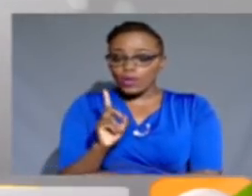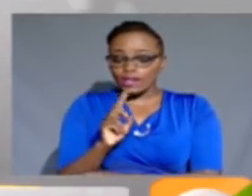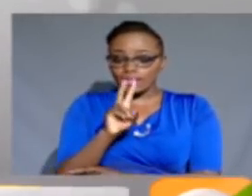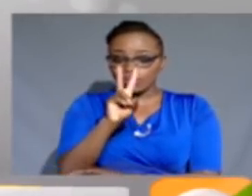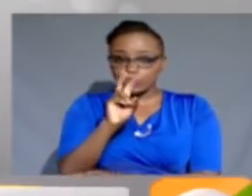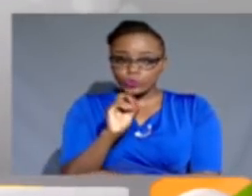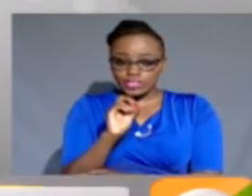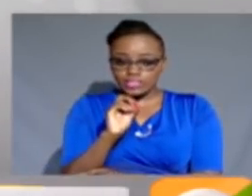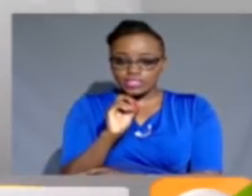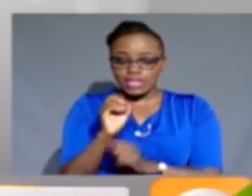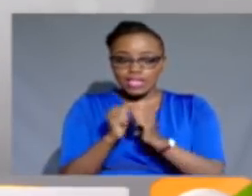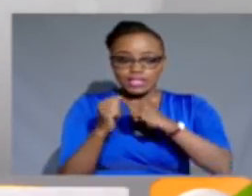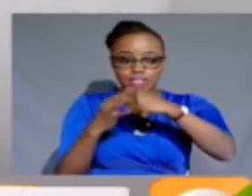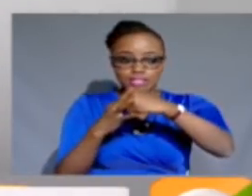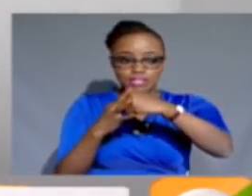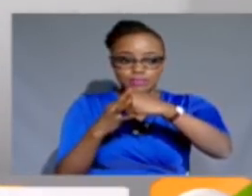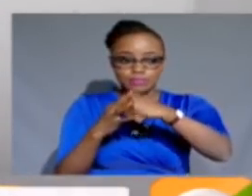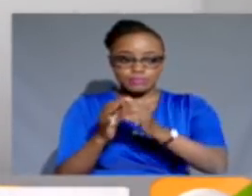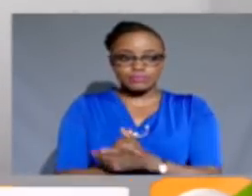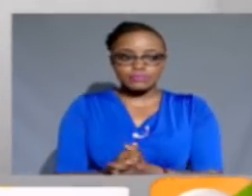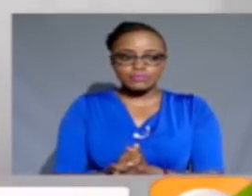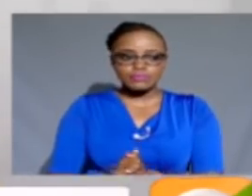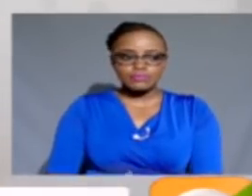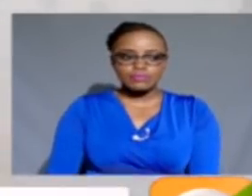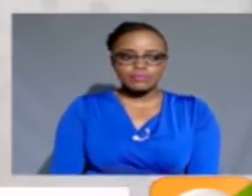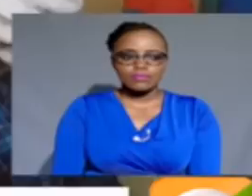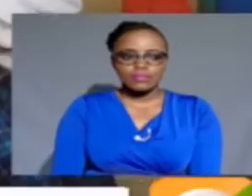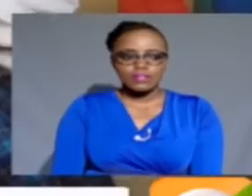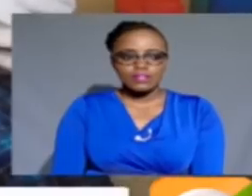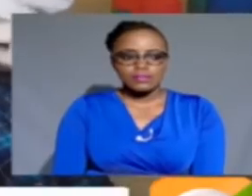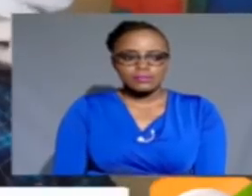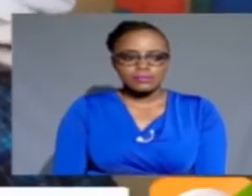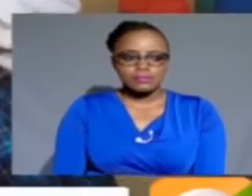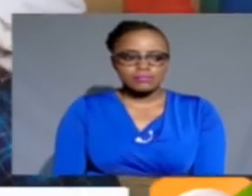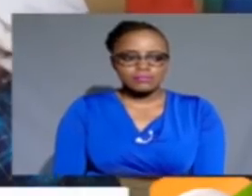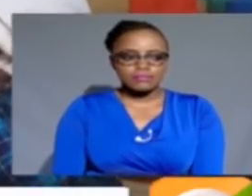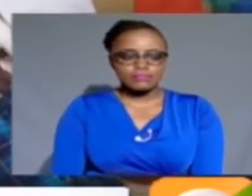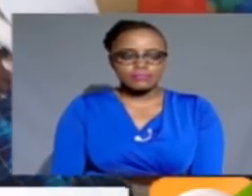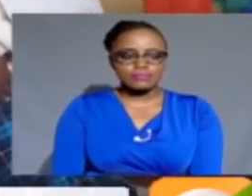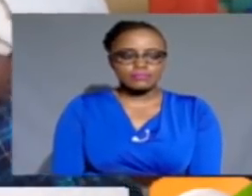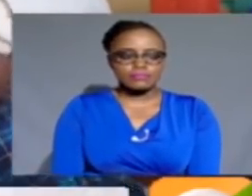2018. Kazugunga, runinga ya Citizen.